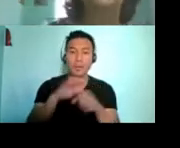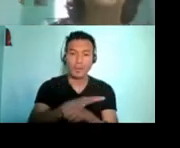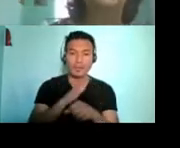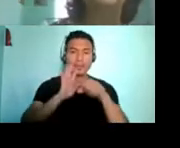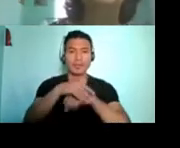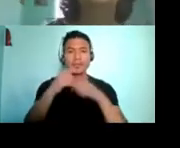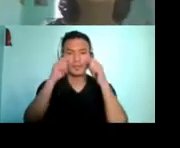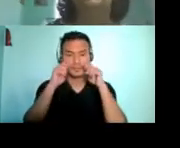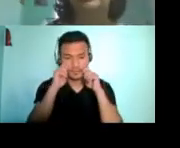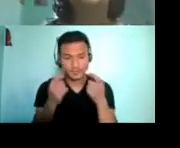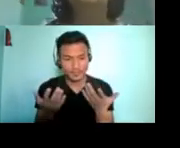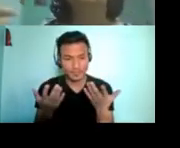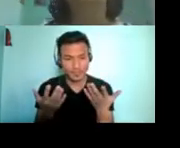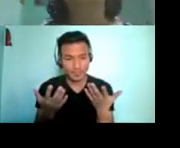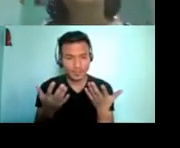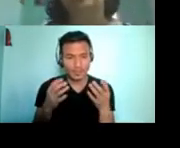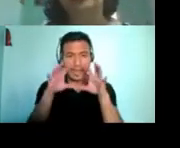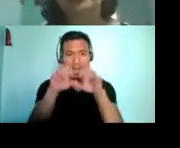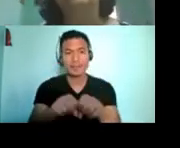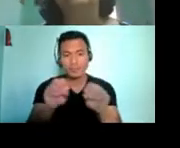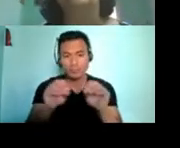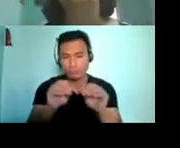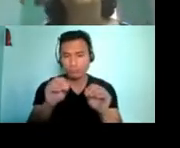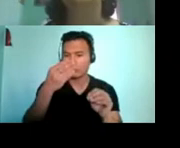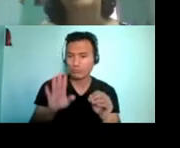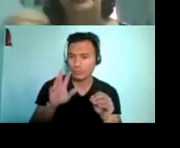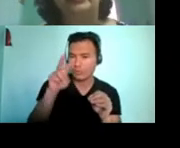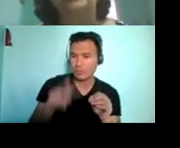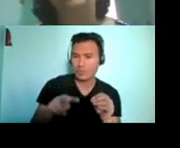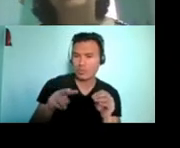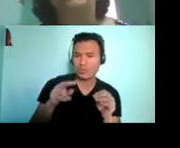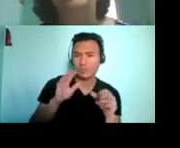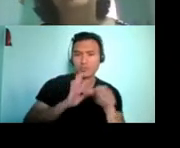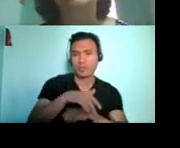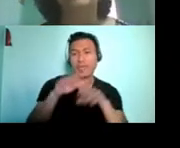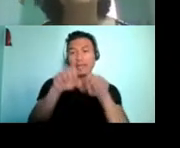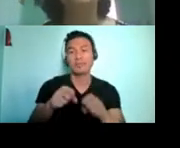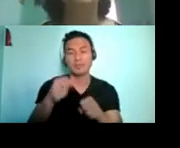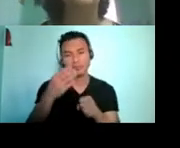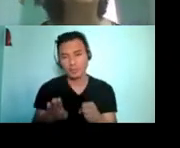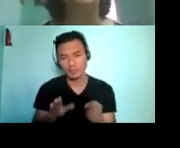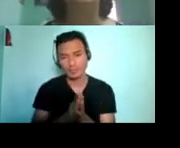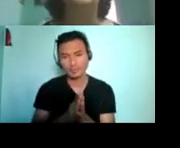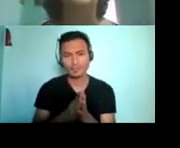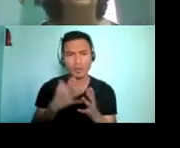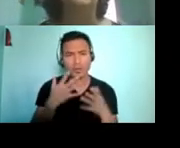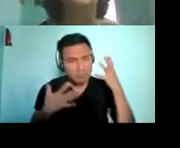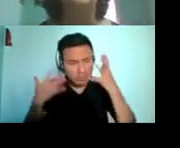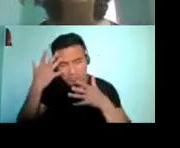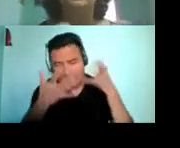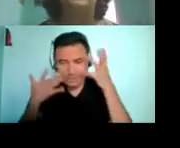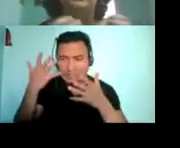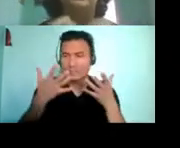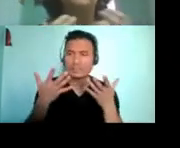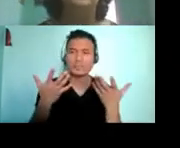बेसरी रोइदिने अथवा आक्रामक नभए पनि हुने अवस्थामा ऊ एकदमै आक्रामक भइदिने एकदमै हतारिने